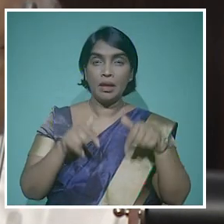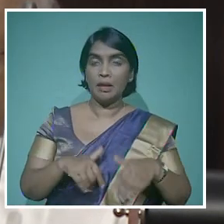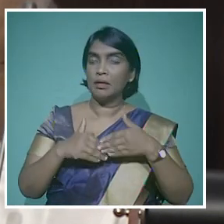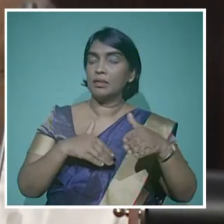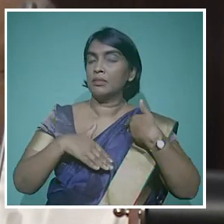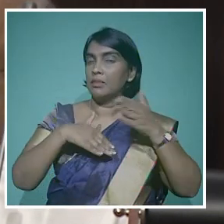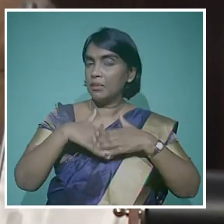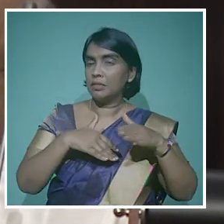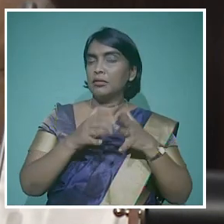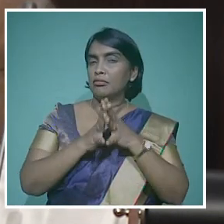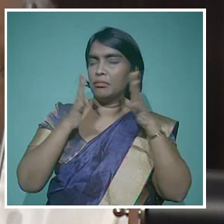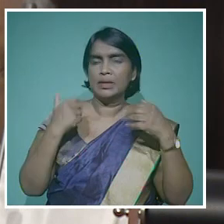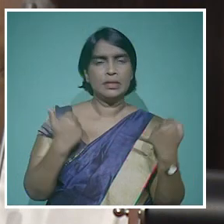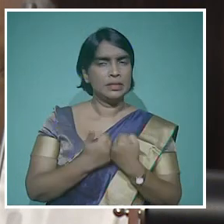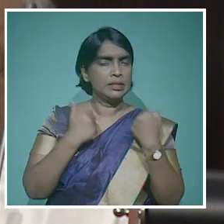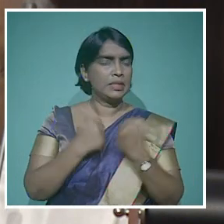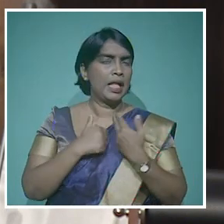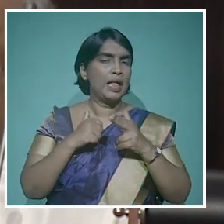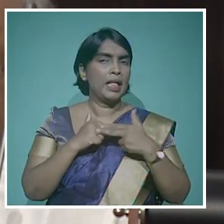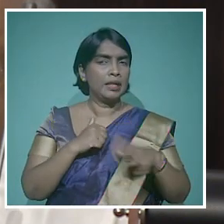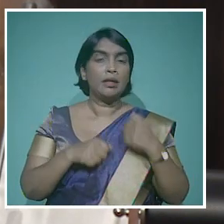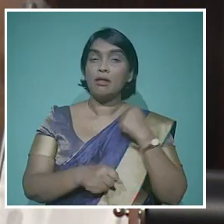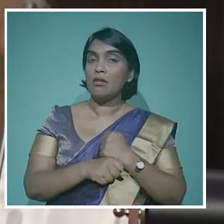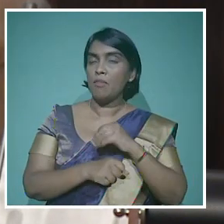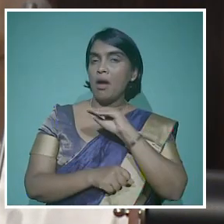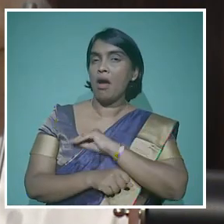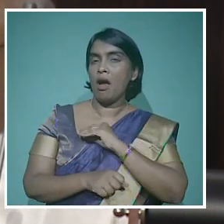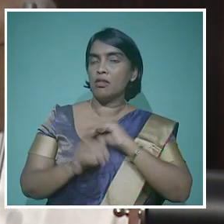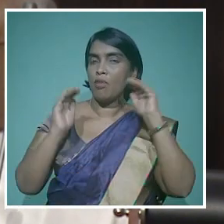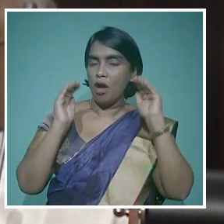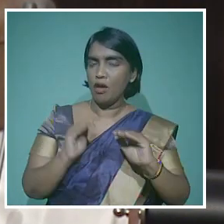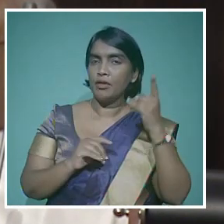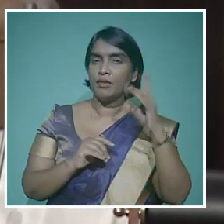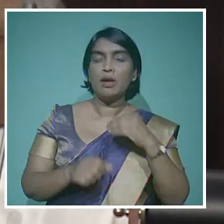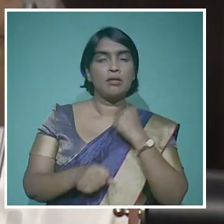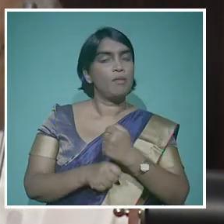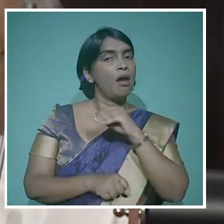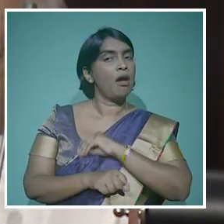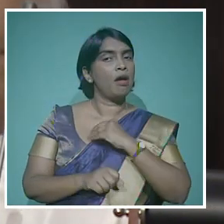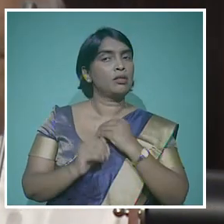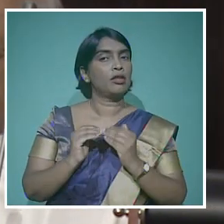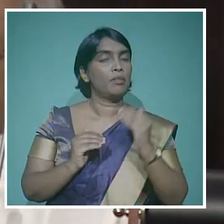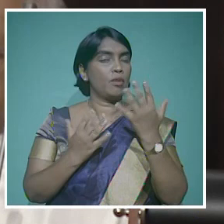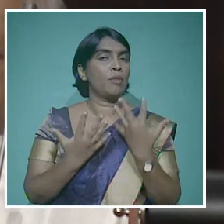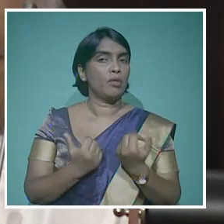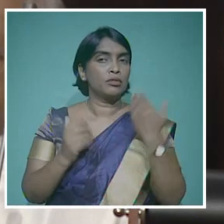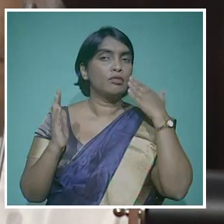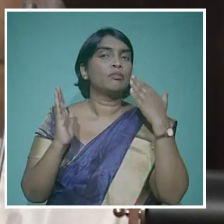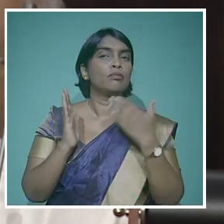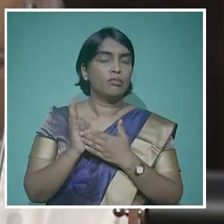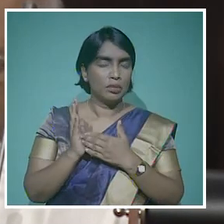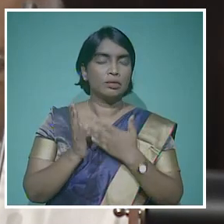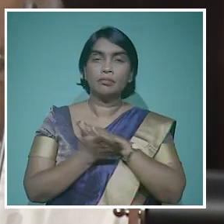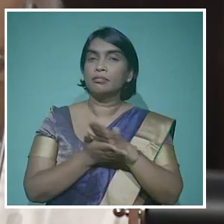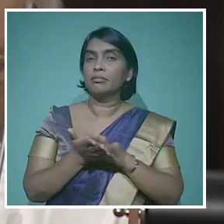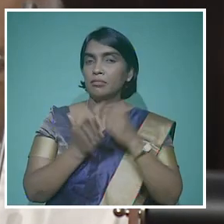දෙන බොහොමයක් අභියෝගවලට හේතුව රජ ආදායම අඩු වීම නිසා රාජ්‍ය ආදායම් වැඩි කිරීම අවශ්‍ය සම්බන්ධයෙන්